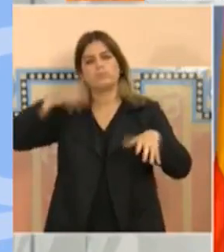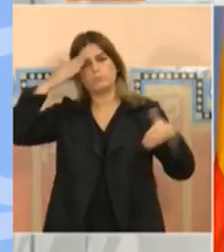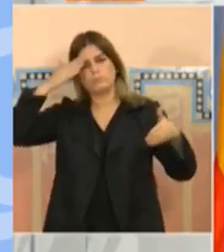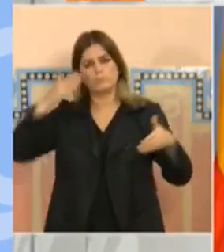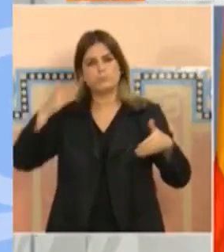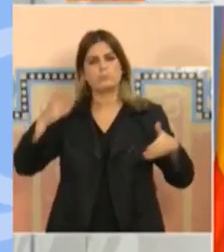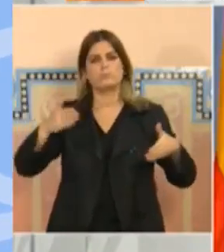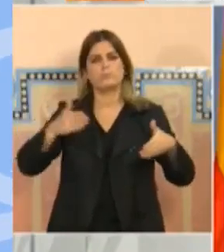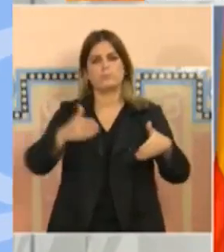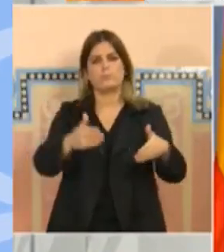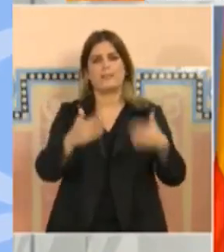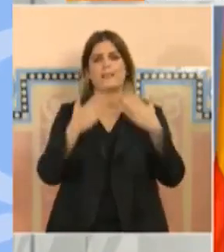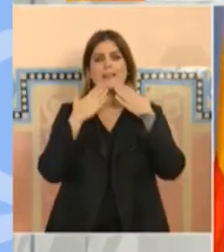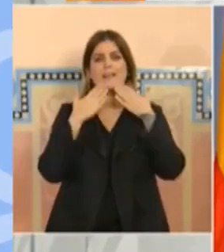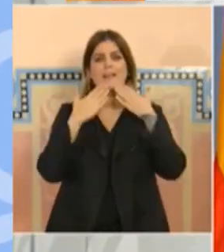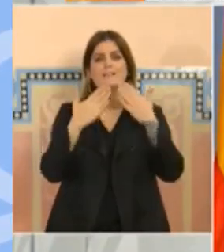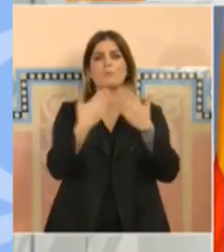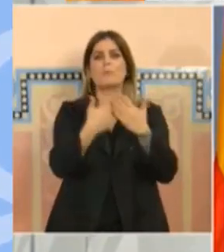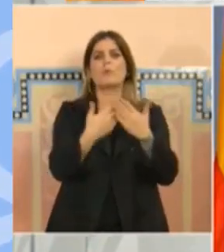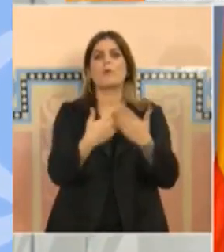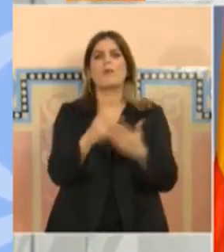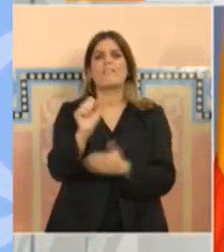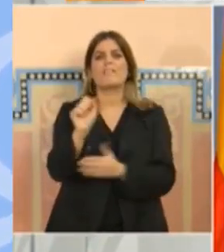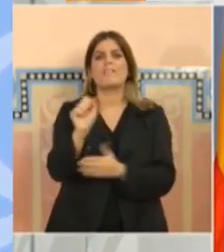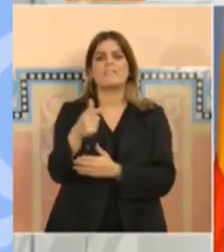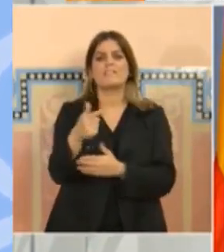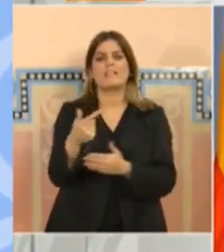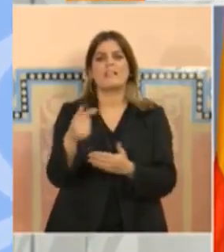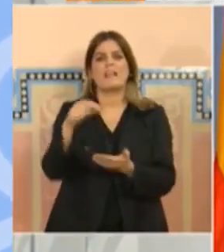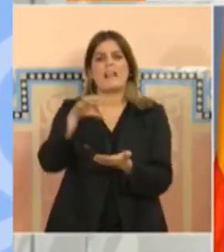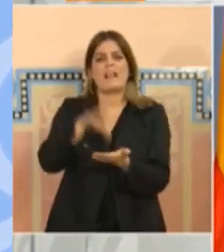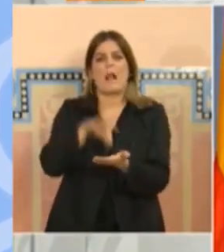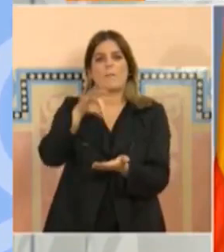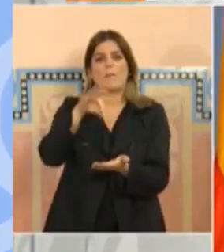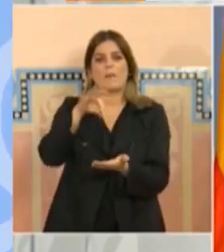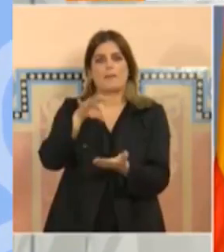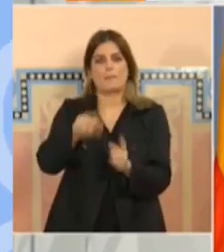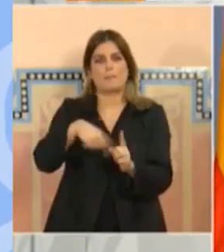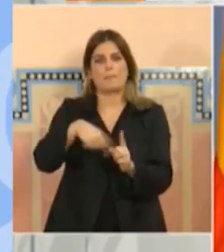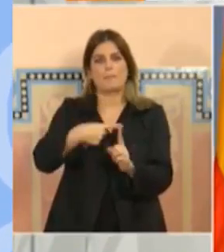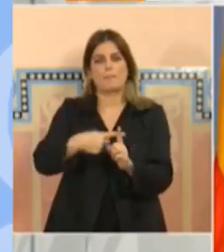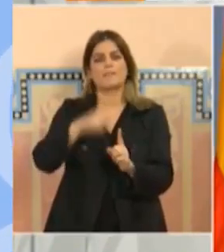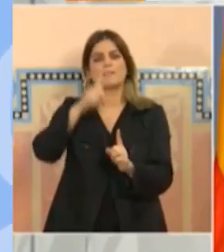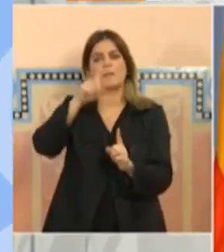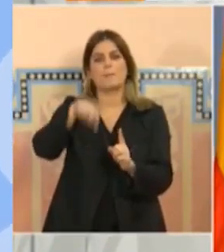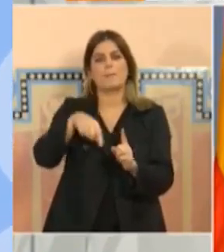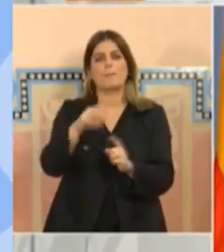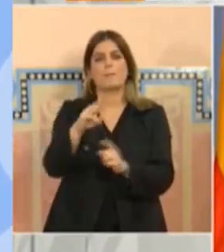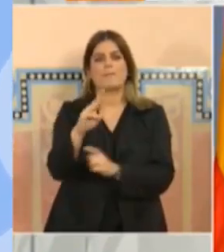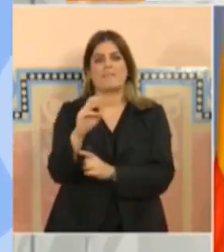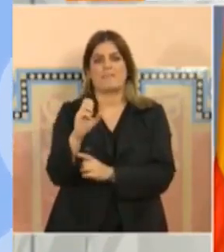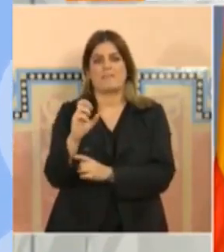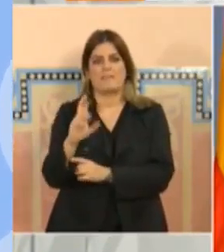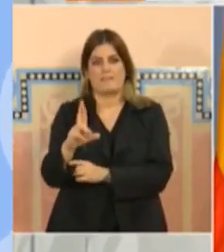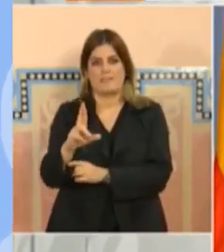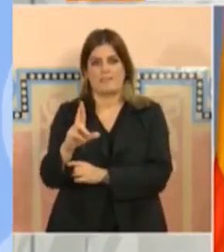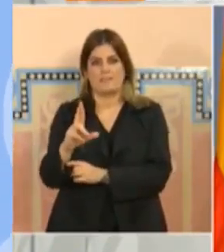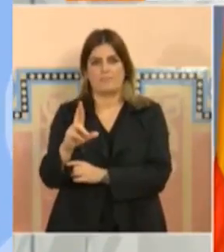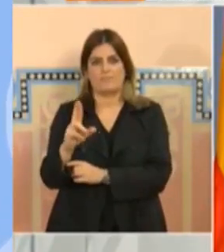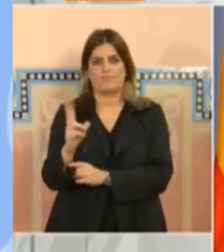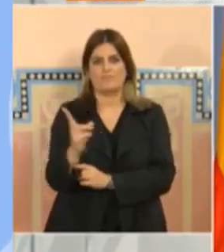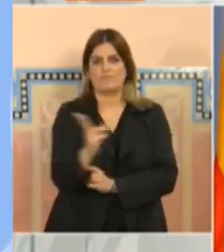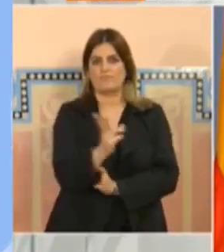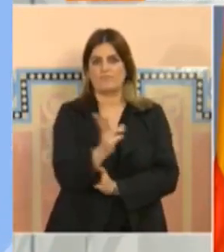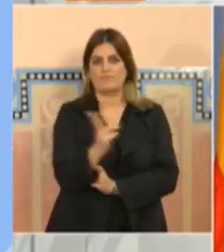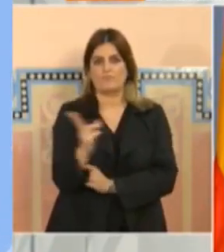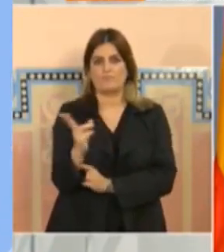cribatges. Avui comencem en diferents ciutats també, com poden ser Figueres, la Seu d'Urgell, Cornellà